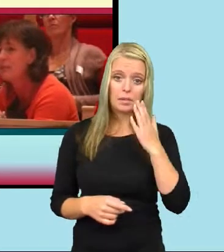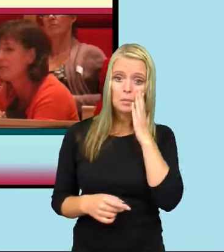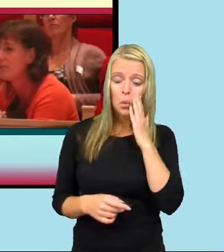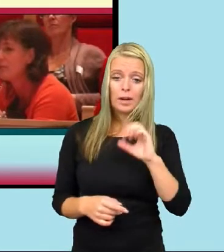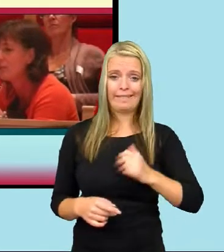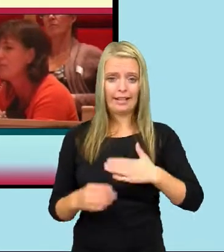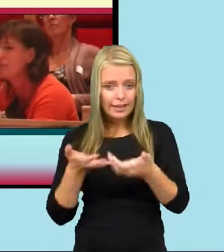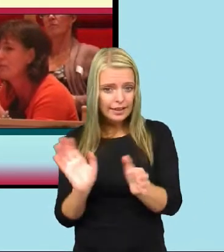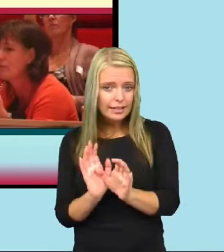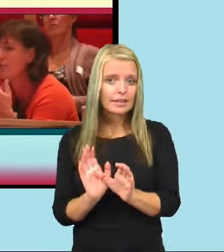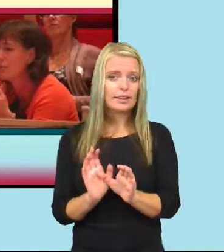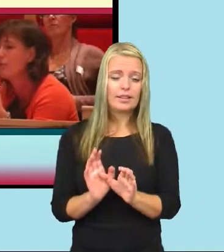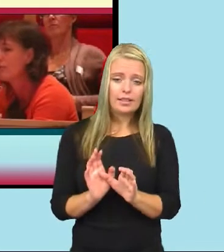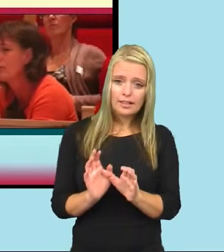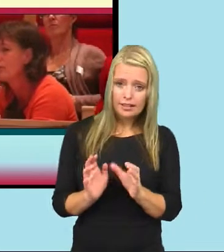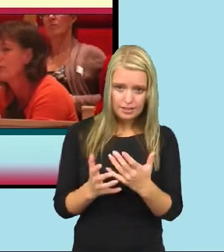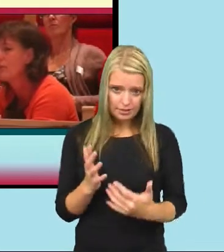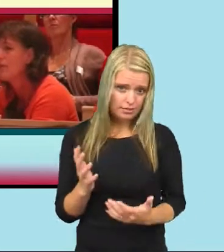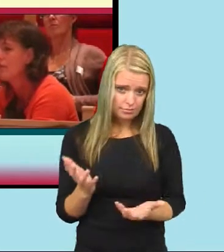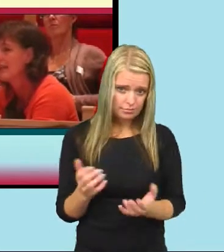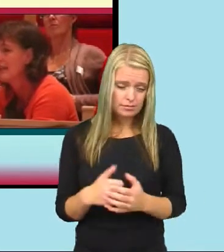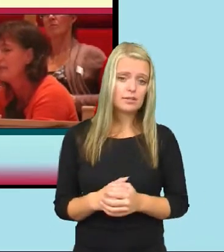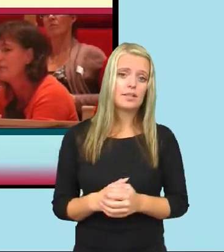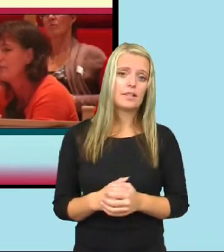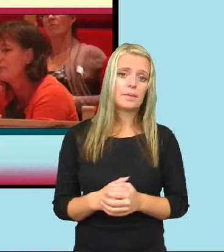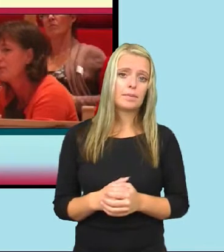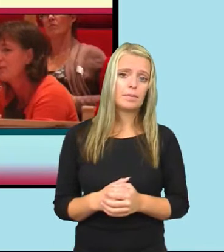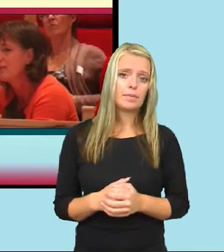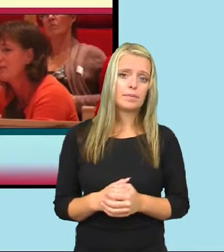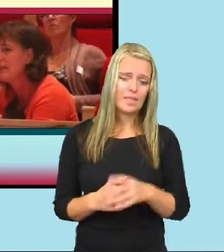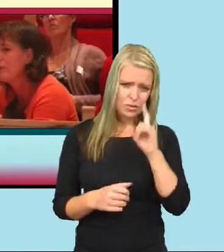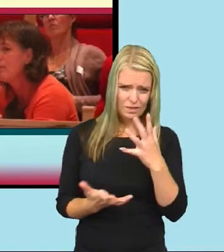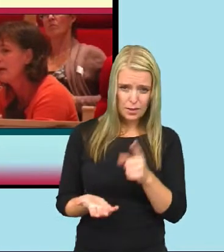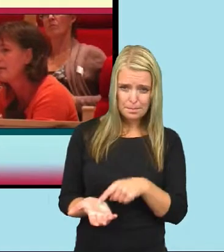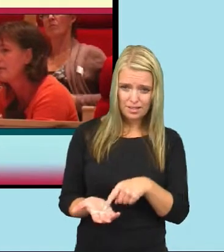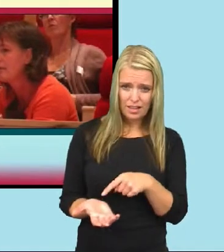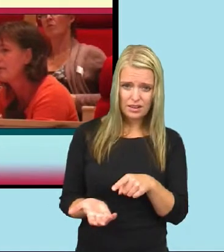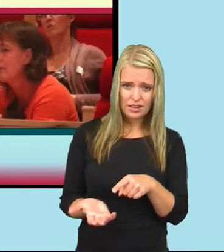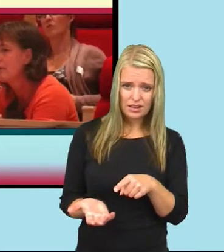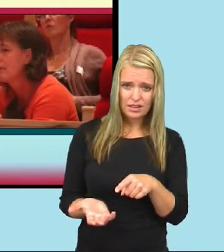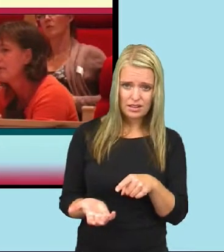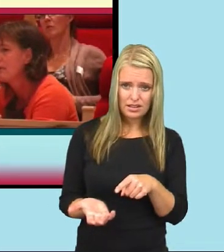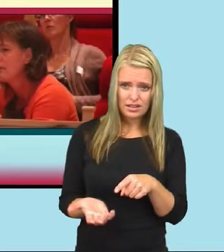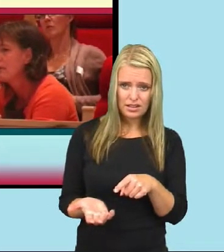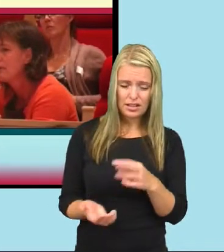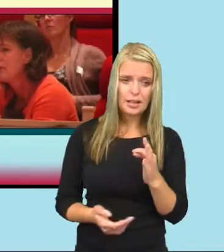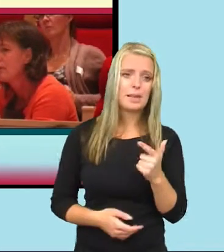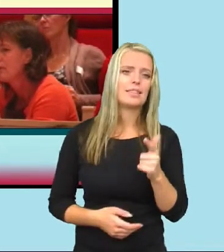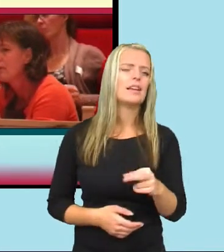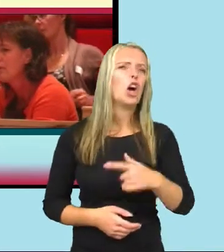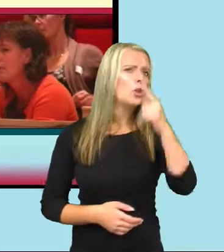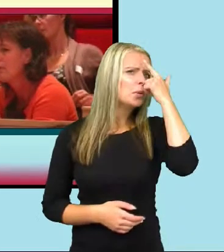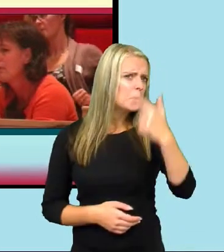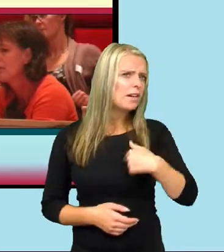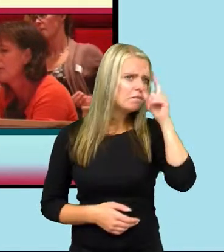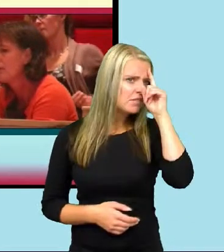boende utifrån sin situation och så vidare. Förstår du vad jag vill komma? Jag tror jag förstår vad du